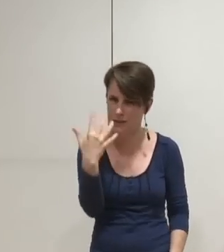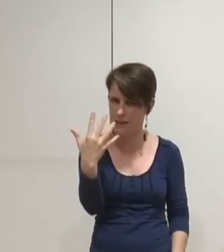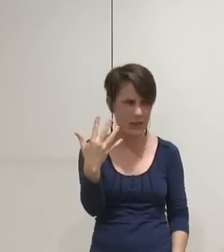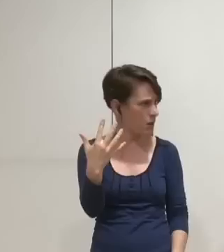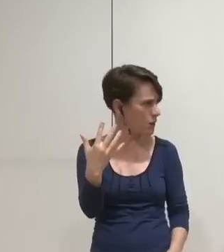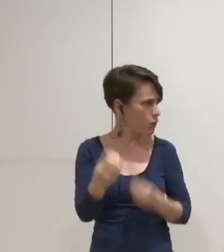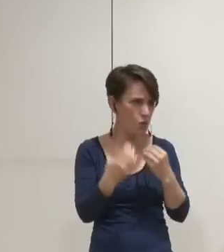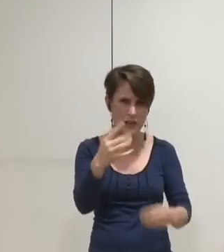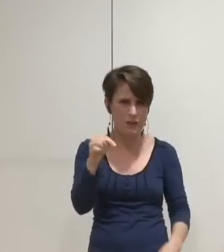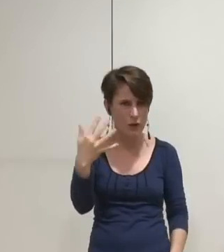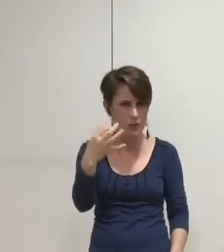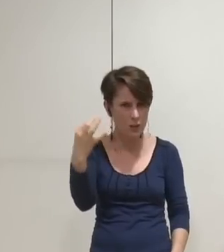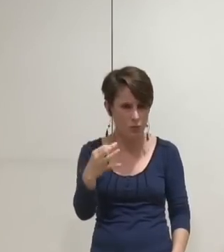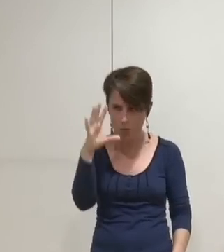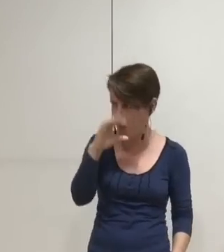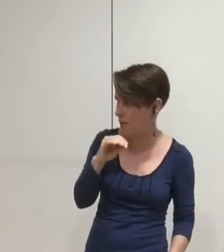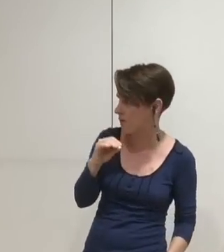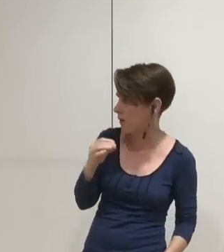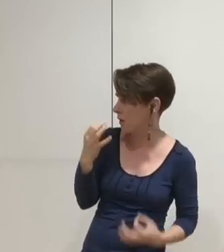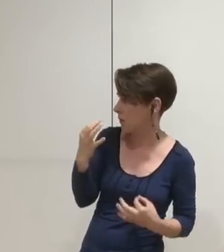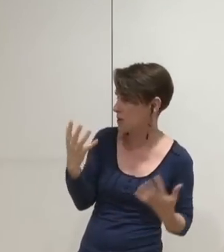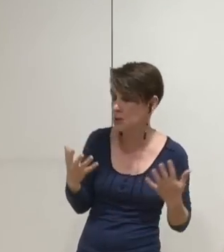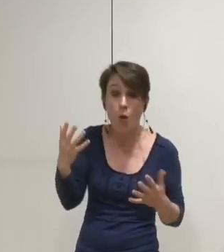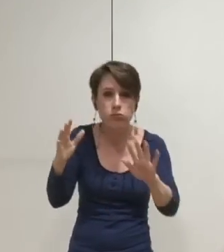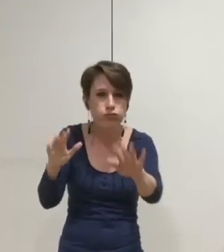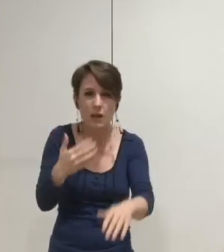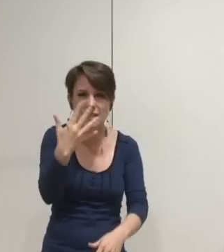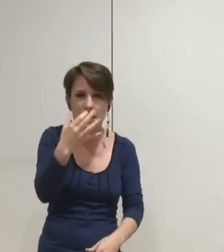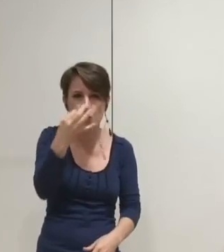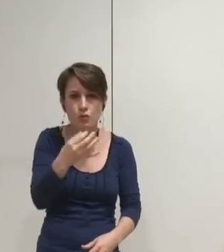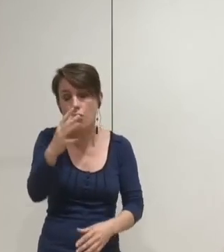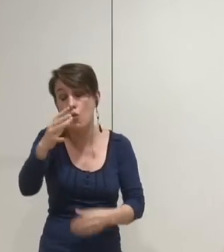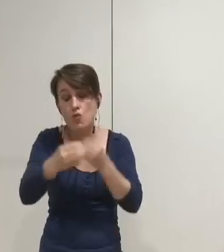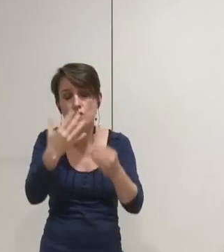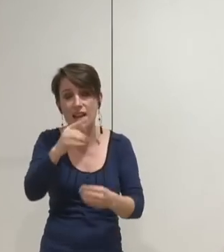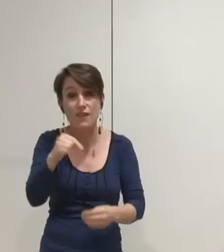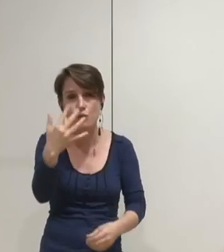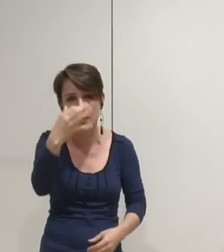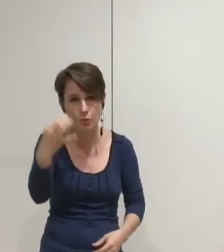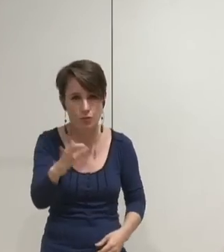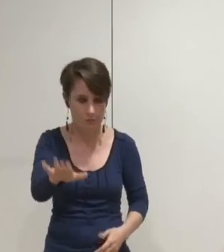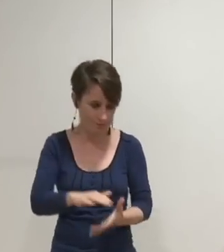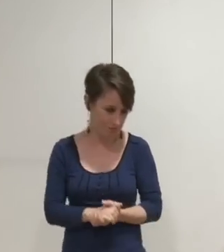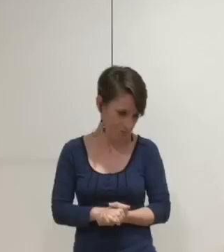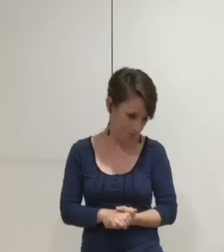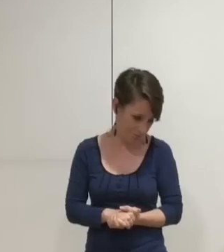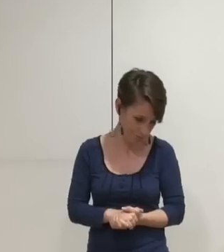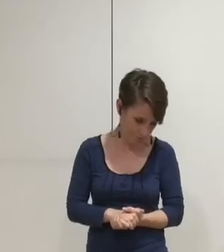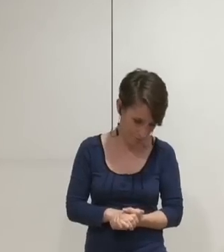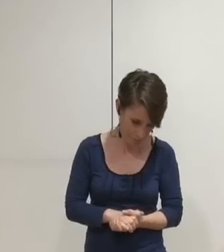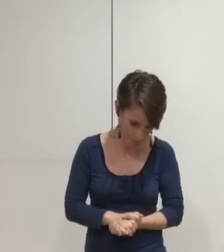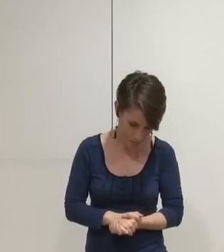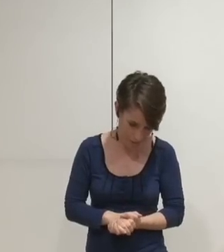55 ou peut-être même pas d'ailleurs j'ai oublié le le le chiffre exact euh